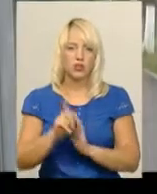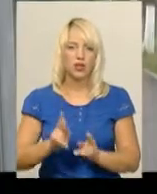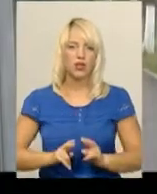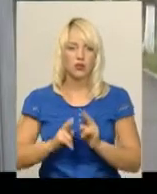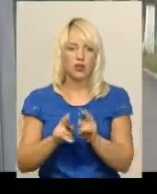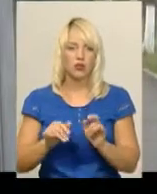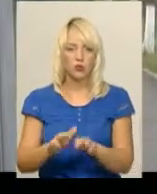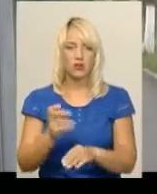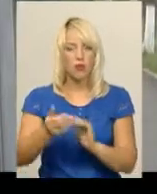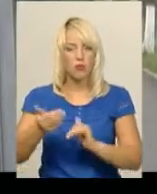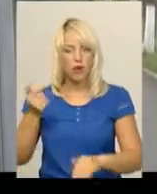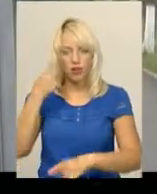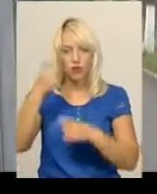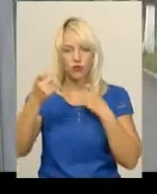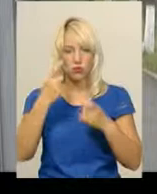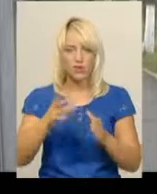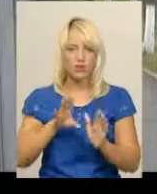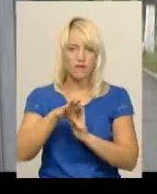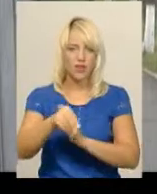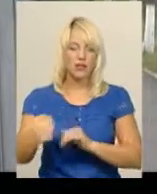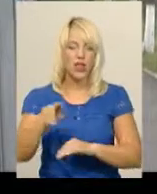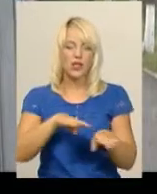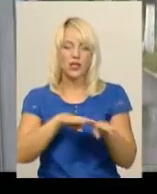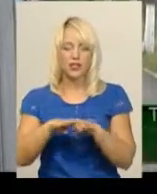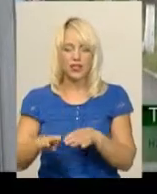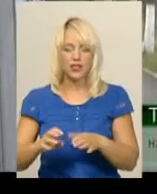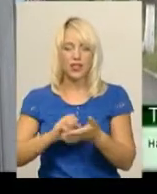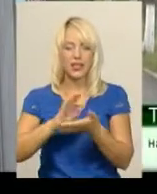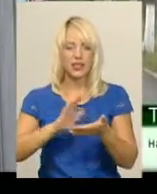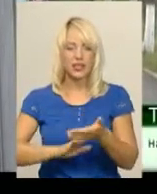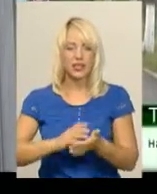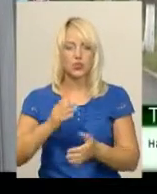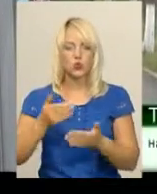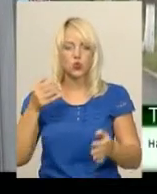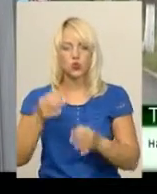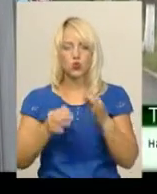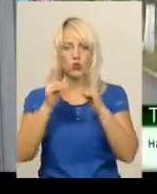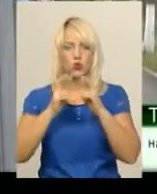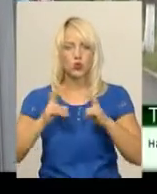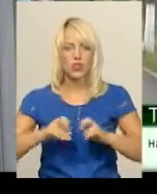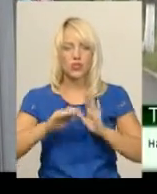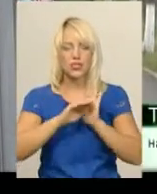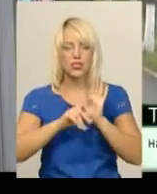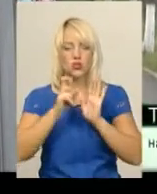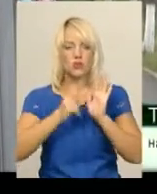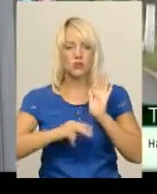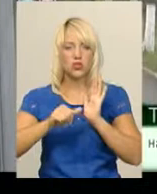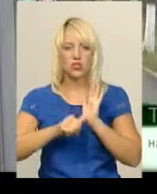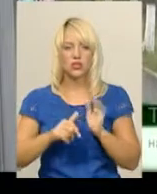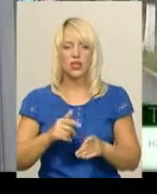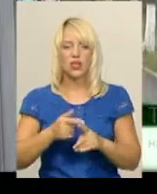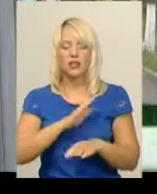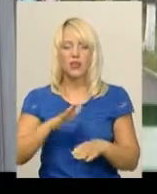За попередню інформацію, внесено до Єдиного реєстру досудового розслідування відомості за статтею 166 злісне на виконання